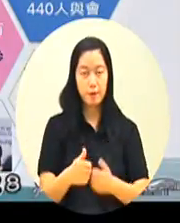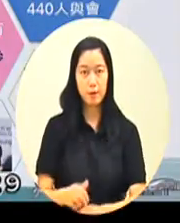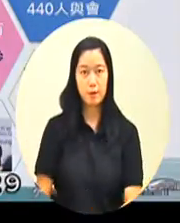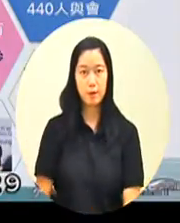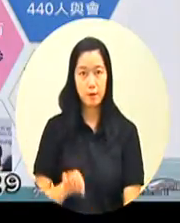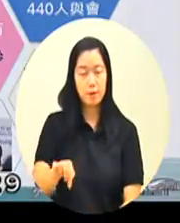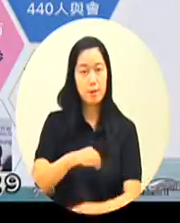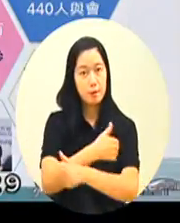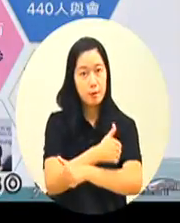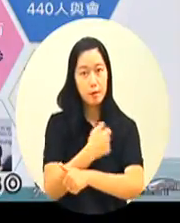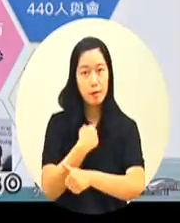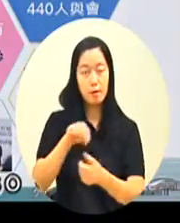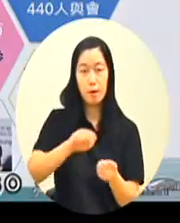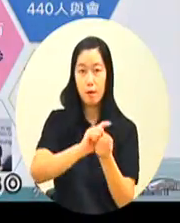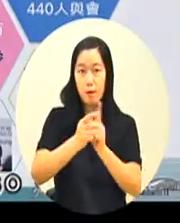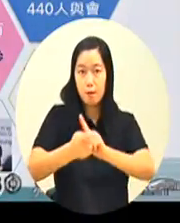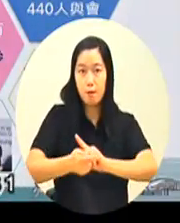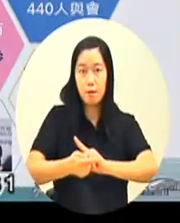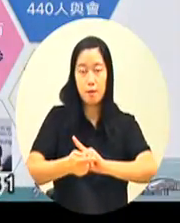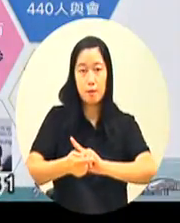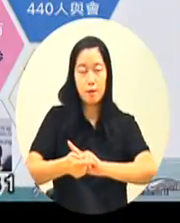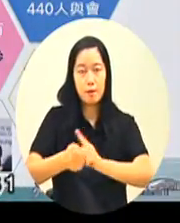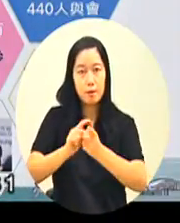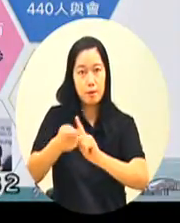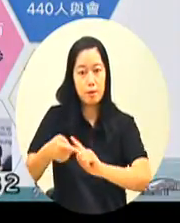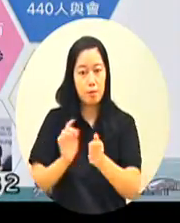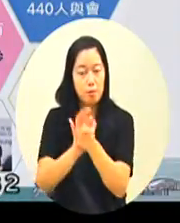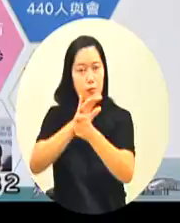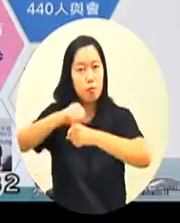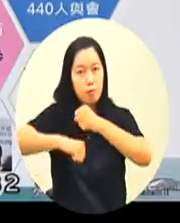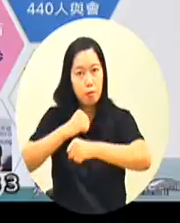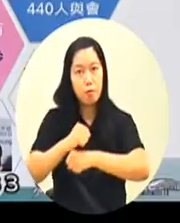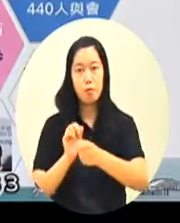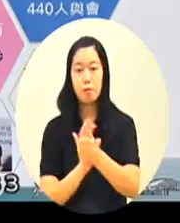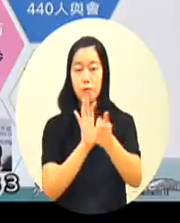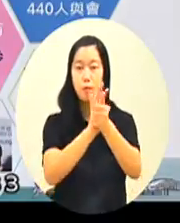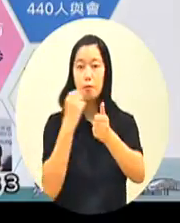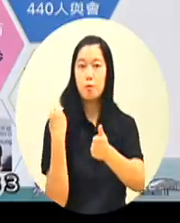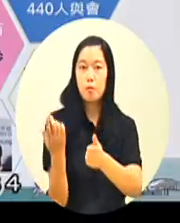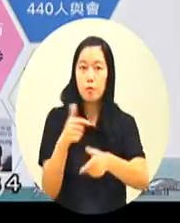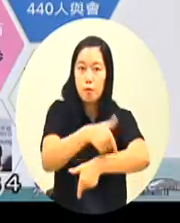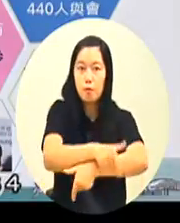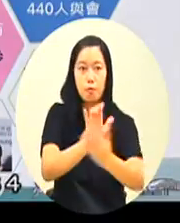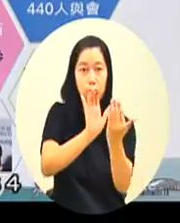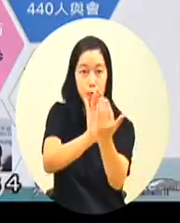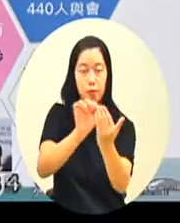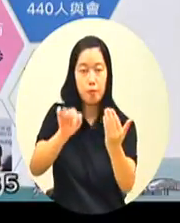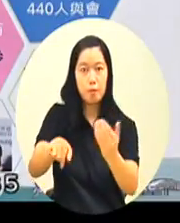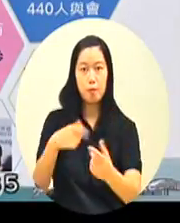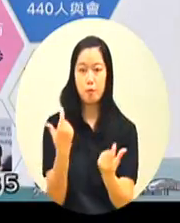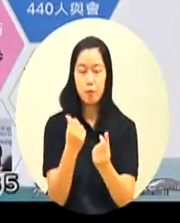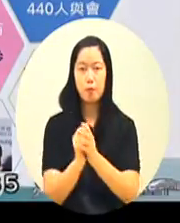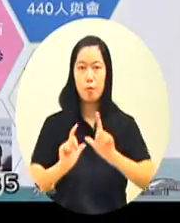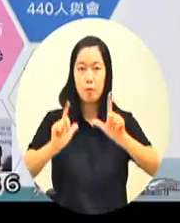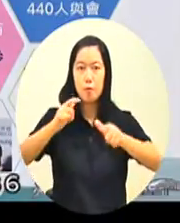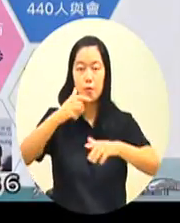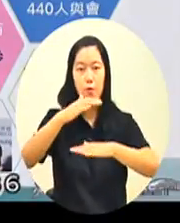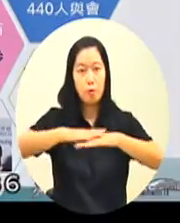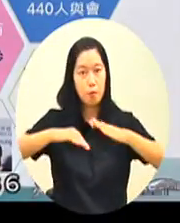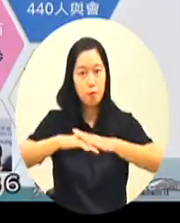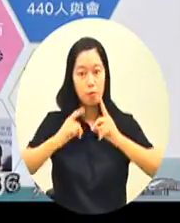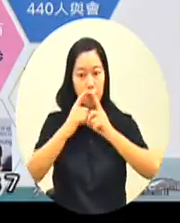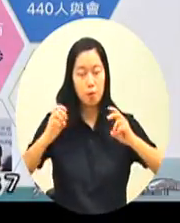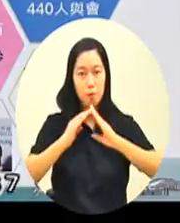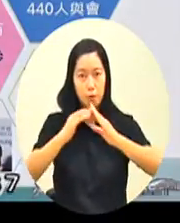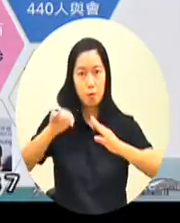经验，其实也转化成我们有一些我们在推动西南向政策的时候，因为尤其是跟东协城市的一些互动，我们发现在城市治